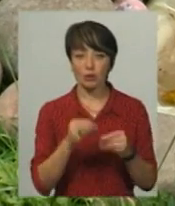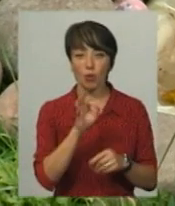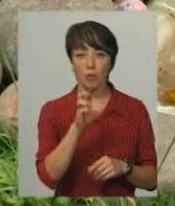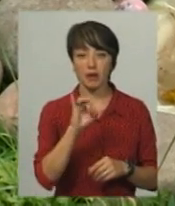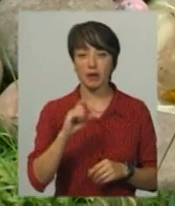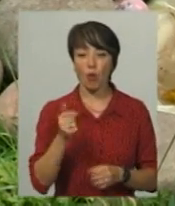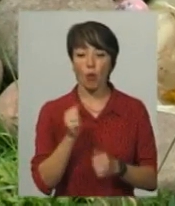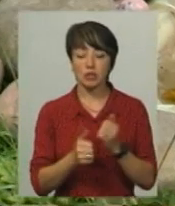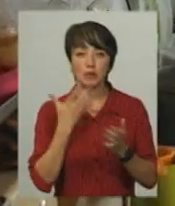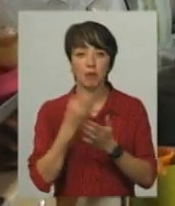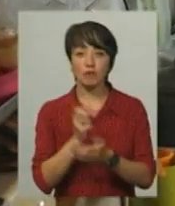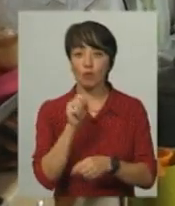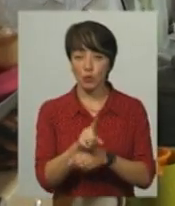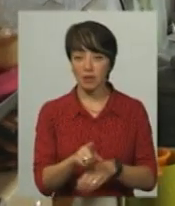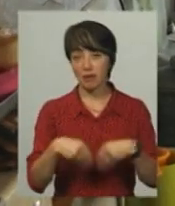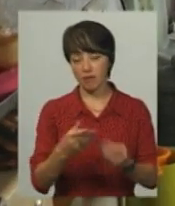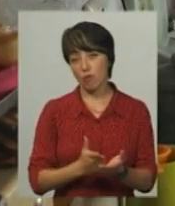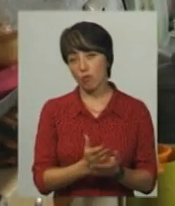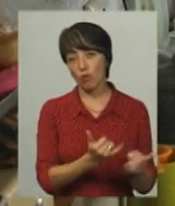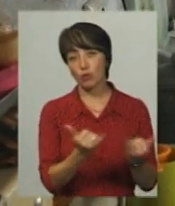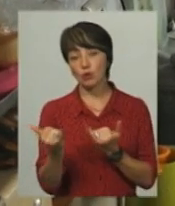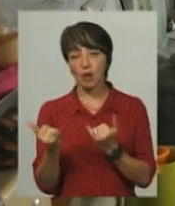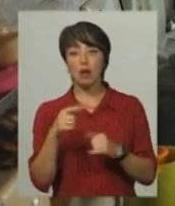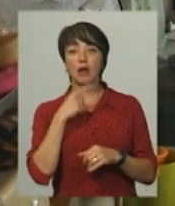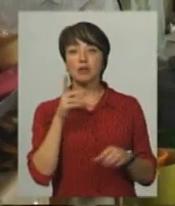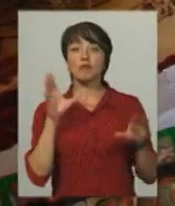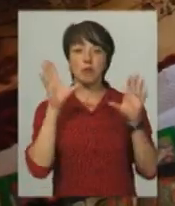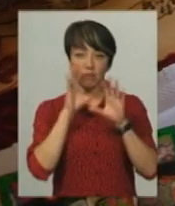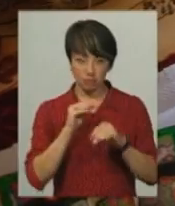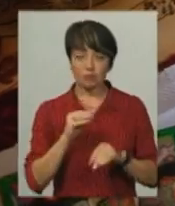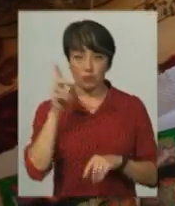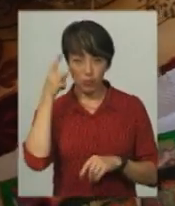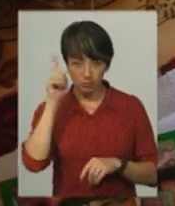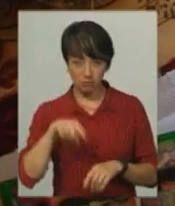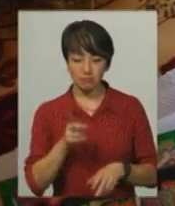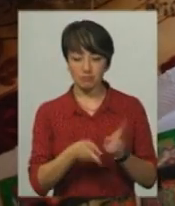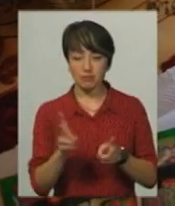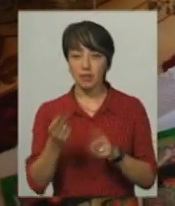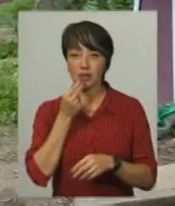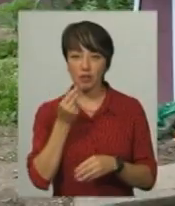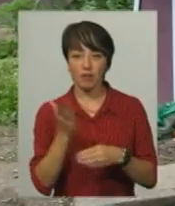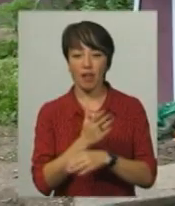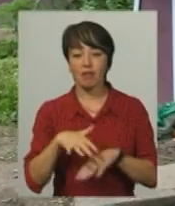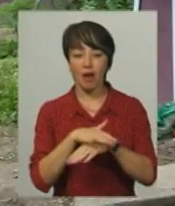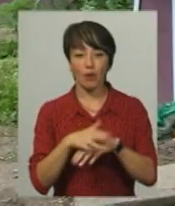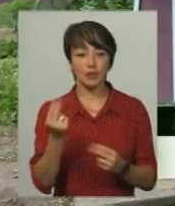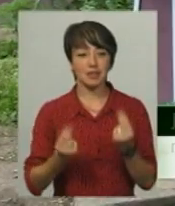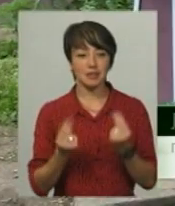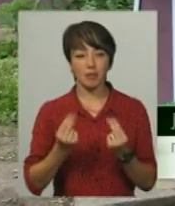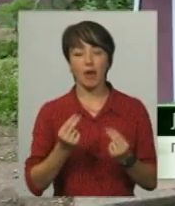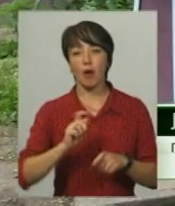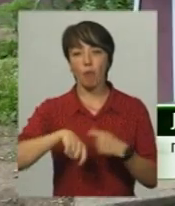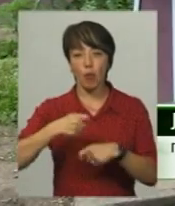свою функцію та надавав свої послуги. Людмила Гуцелова вправна в приготуванні їжі та виготовленні народних забавок. Вирізали,